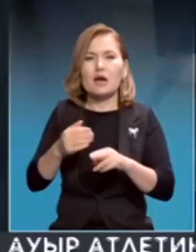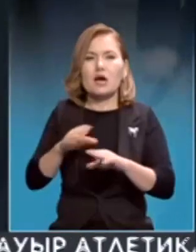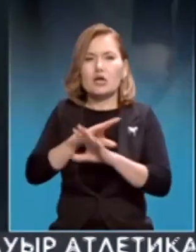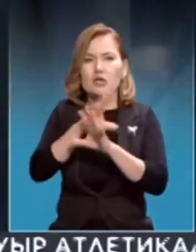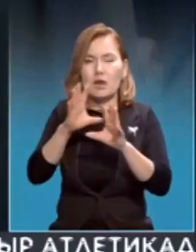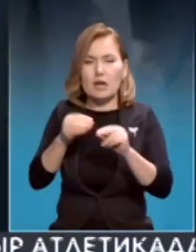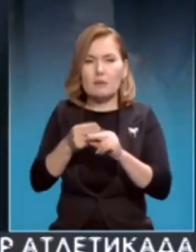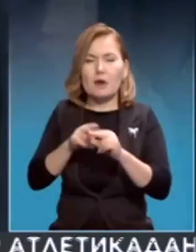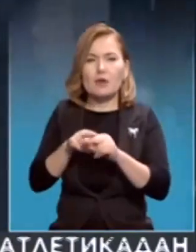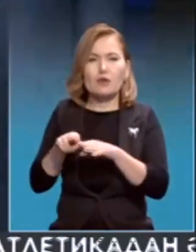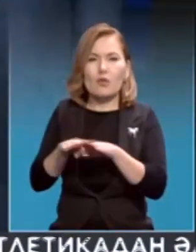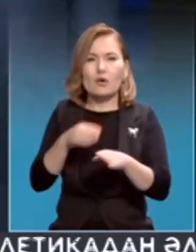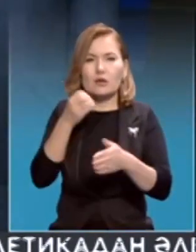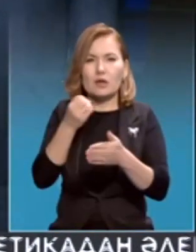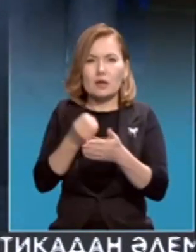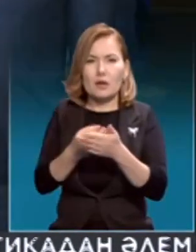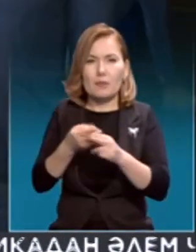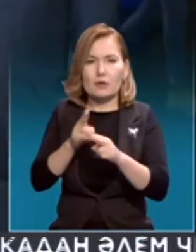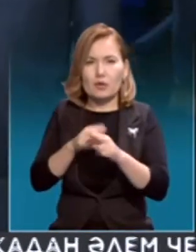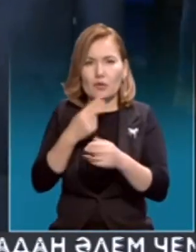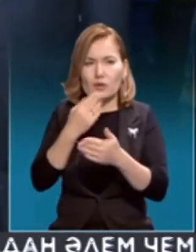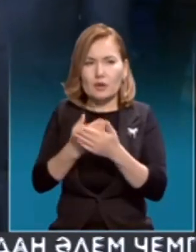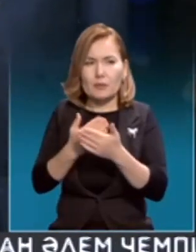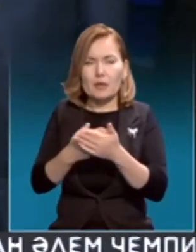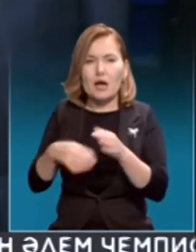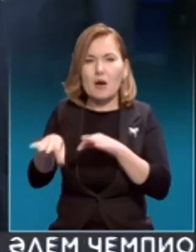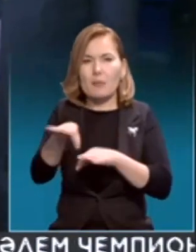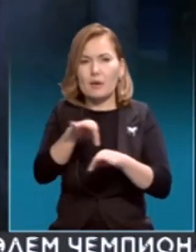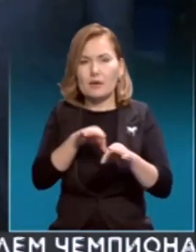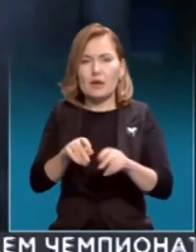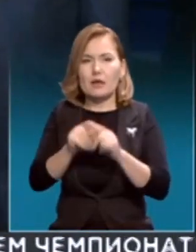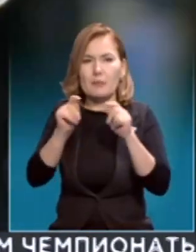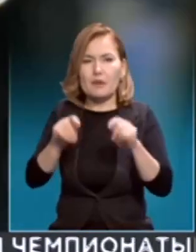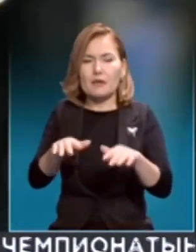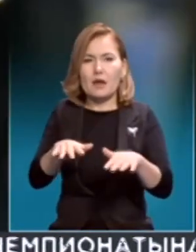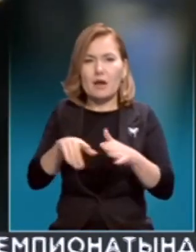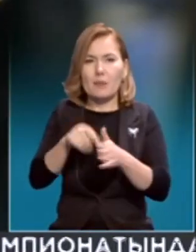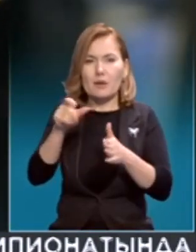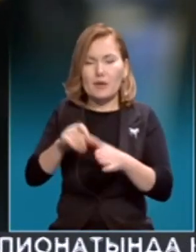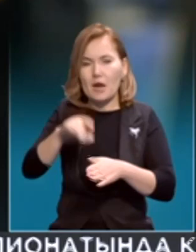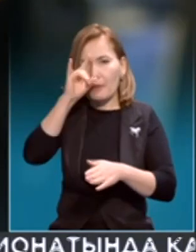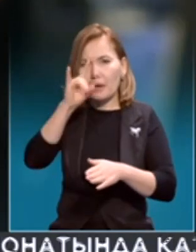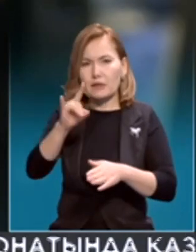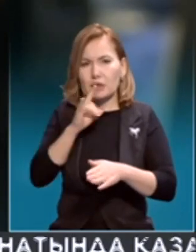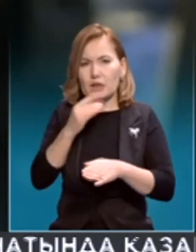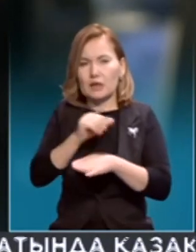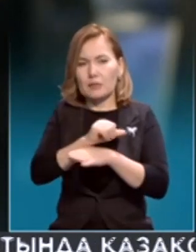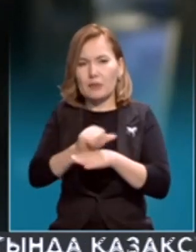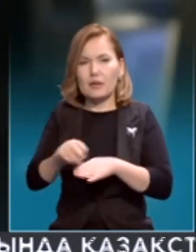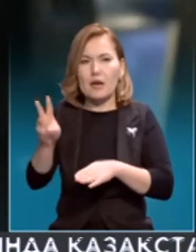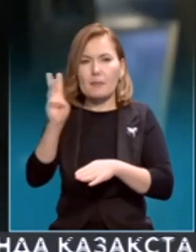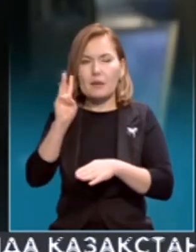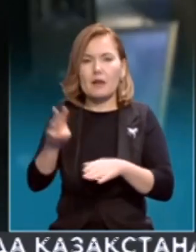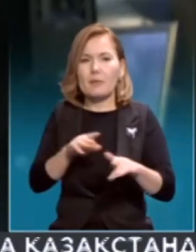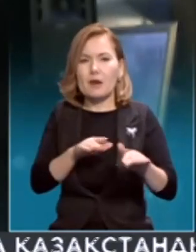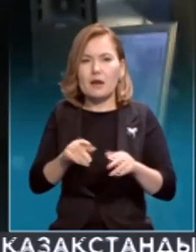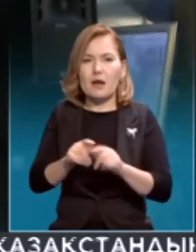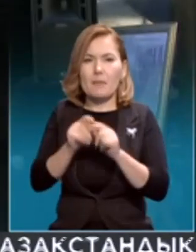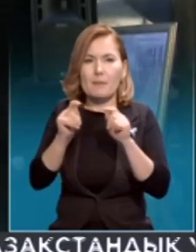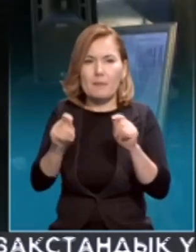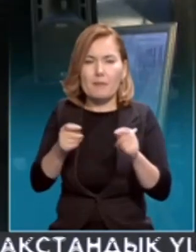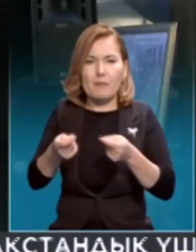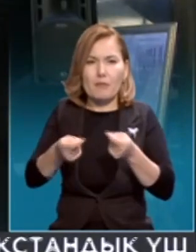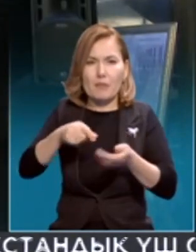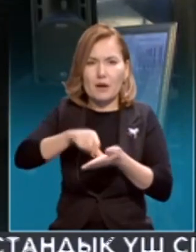жалпы адамзаттық ортақ құндылықты іздеуді сипаттайды дейді. Жобаның ашылуына парламент депутаттары, Қазақстандағы бірқатар шетелдік дипломатиялық миссиялардың